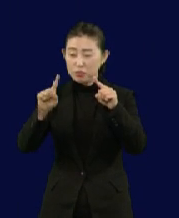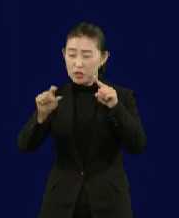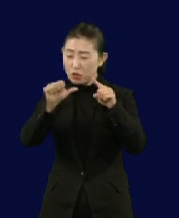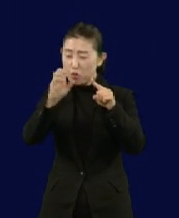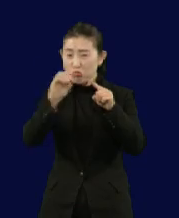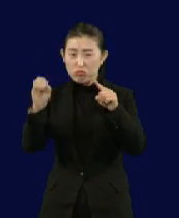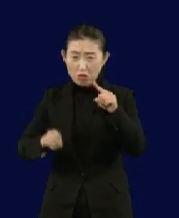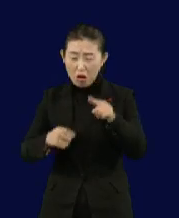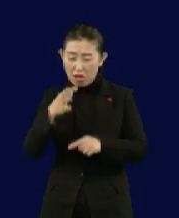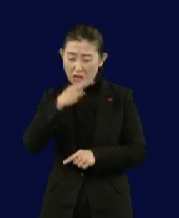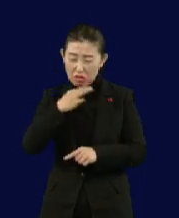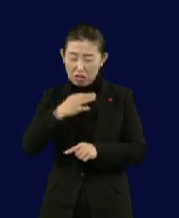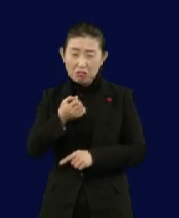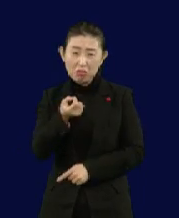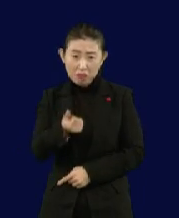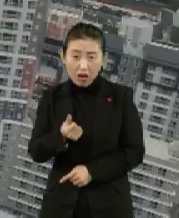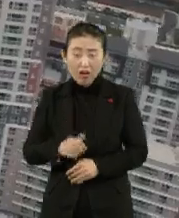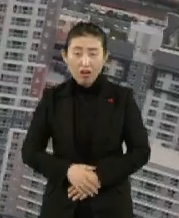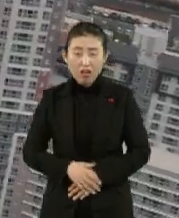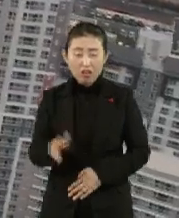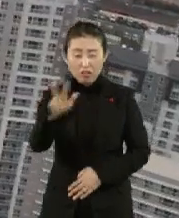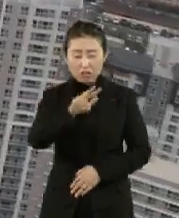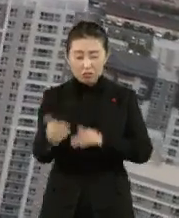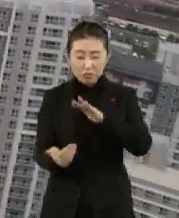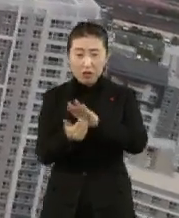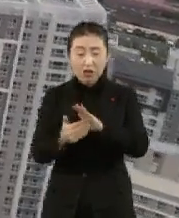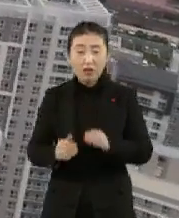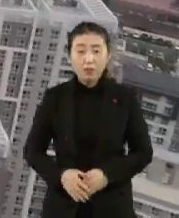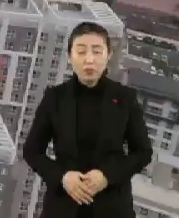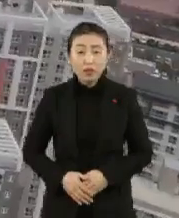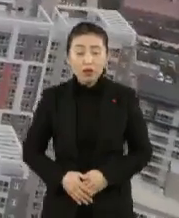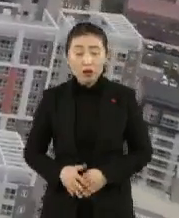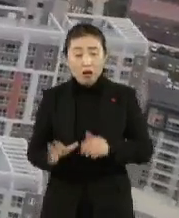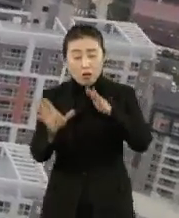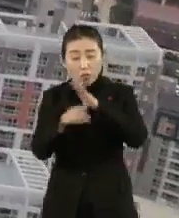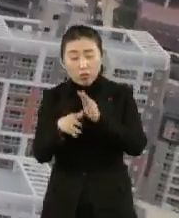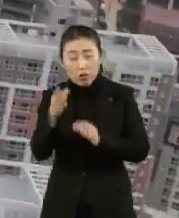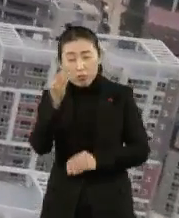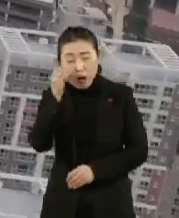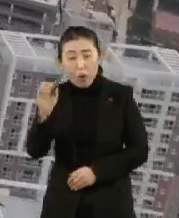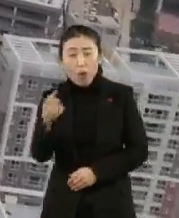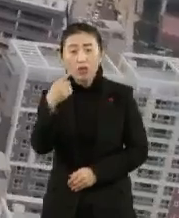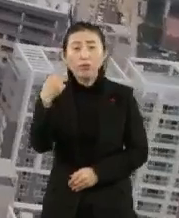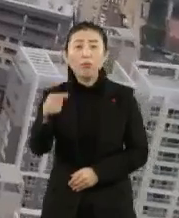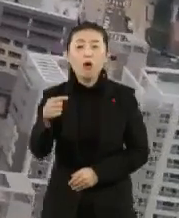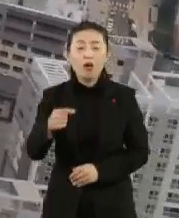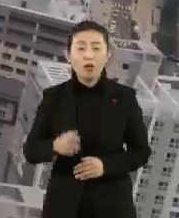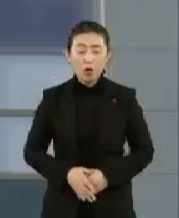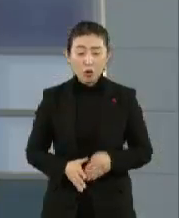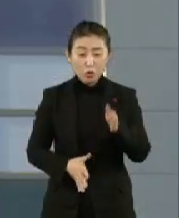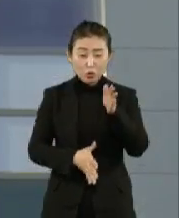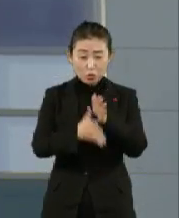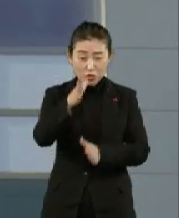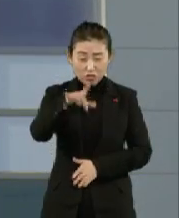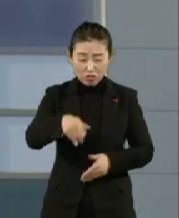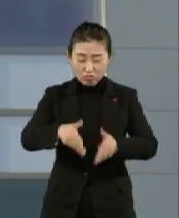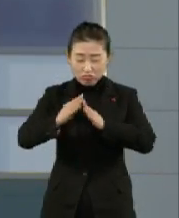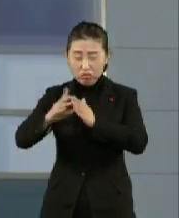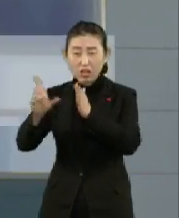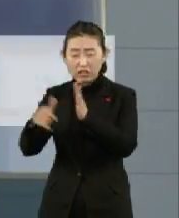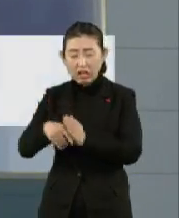밑돌며 역시 압도적 1위입니다. 공실 원인은 누구나 알고 있습니다. 도시조성 단계